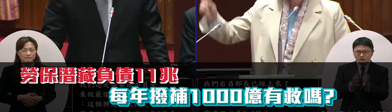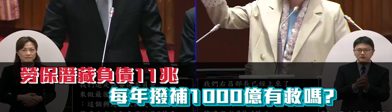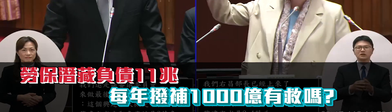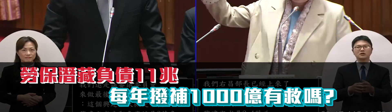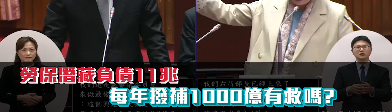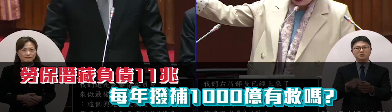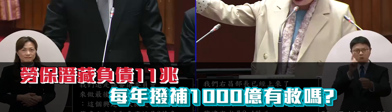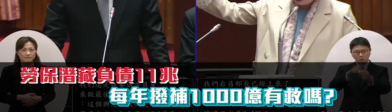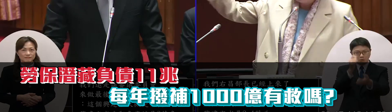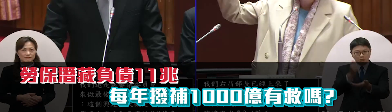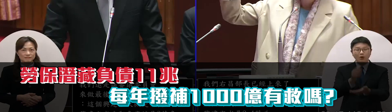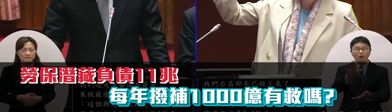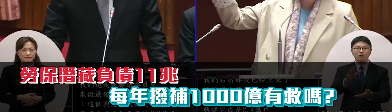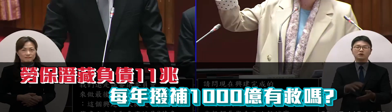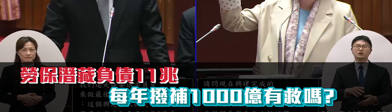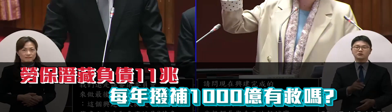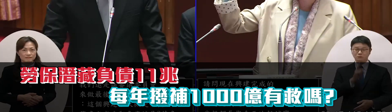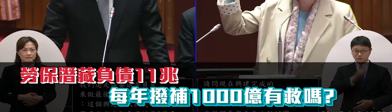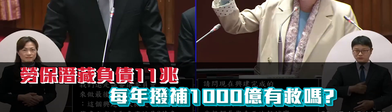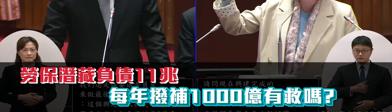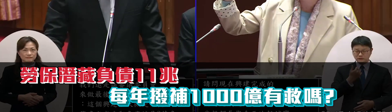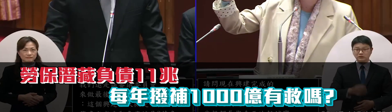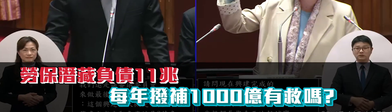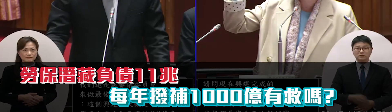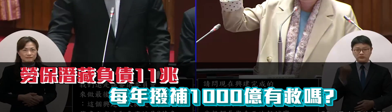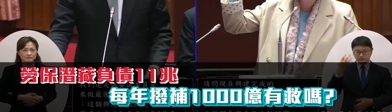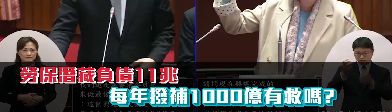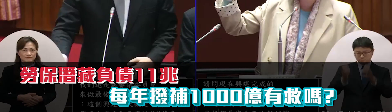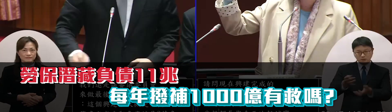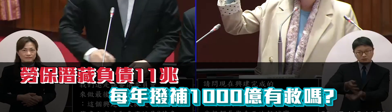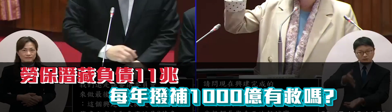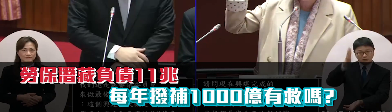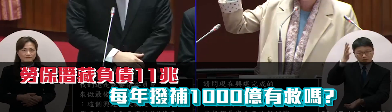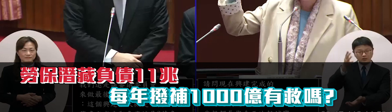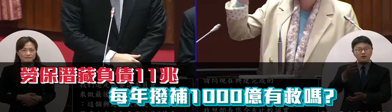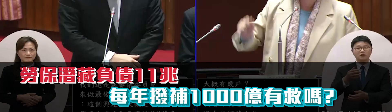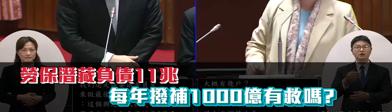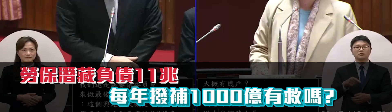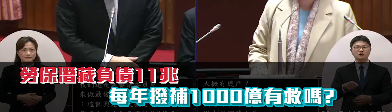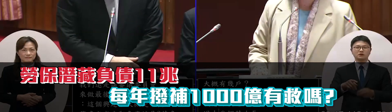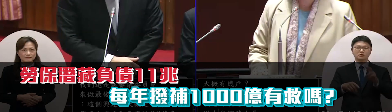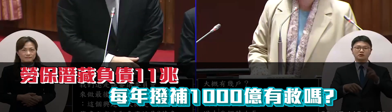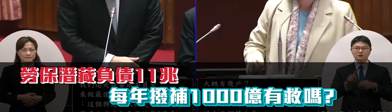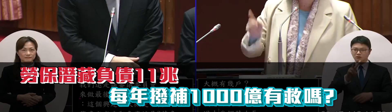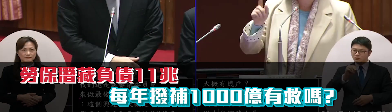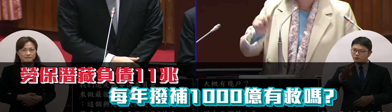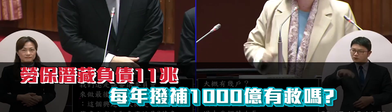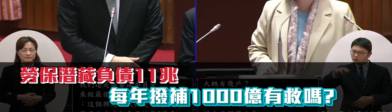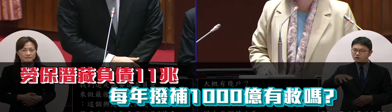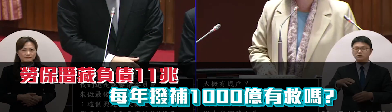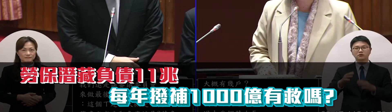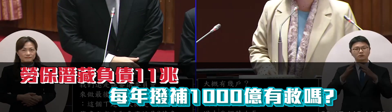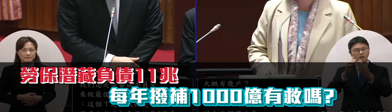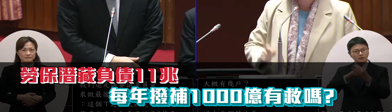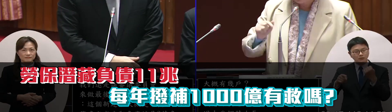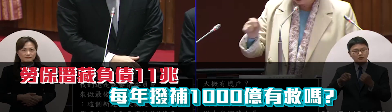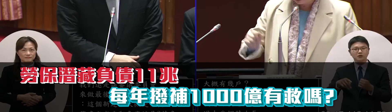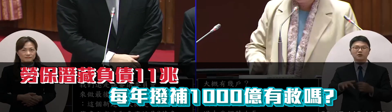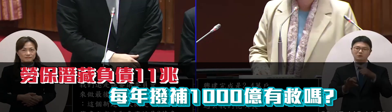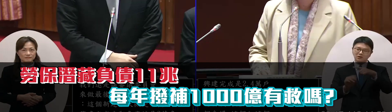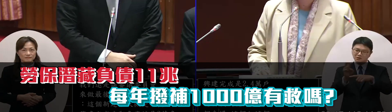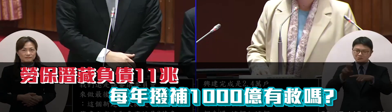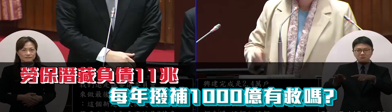标哈。我想我们很诚实讲，新建完成就是2.4万户，不到20%，